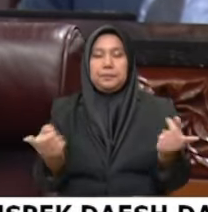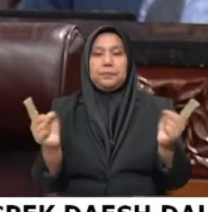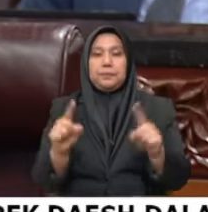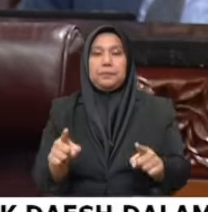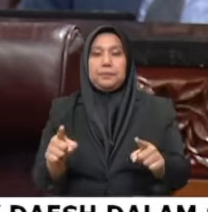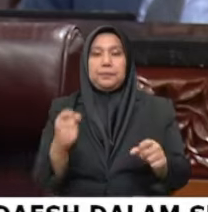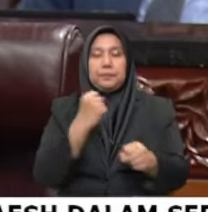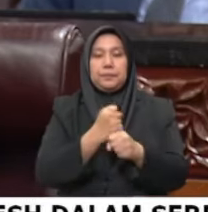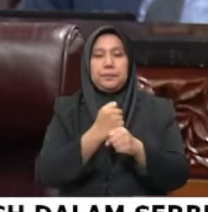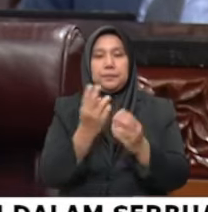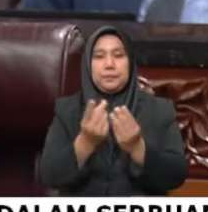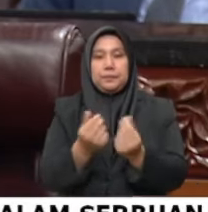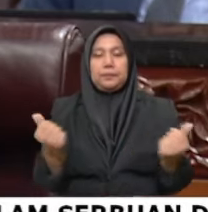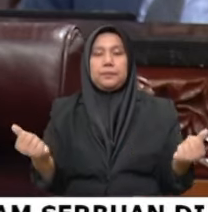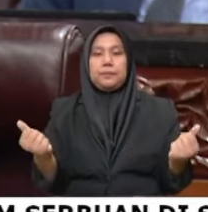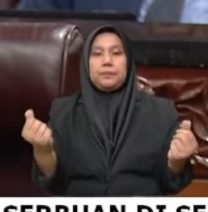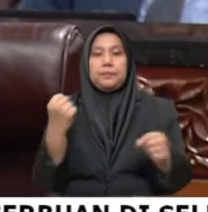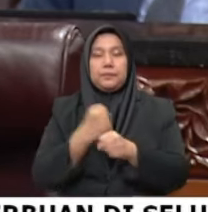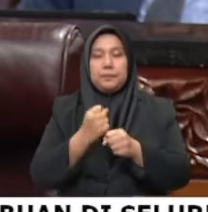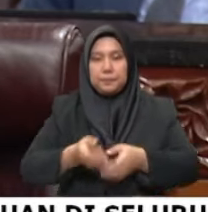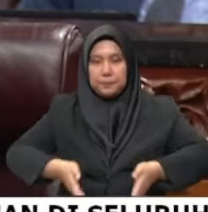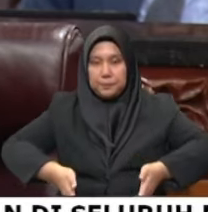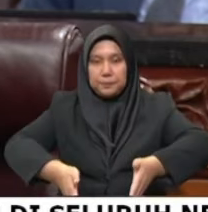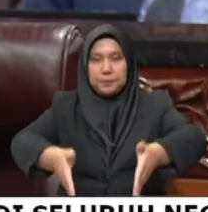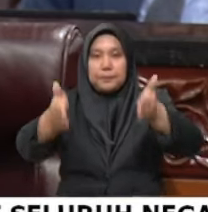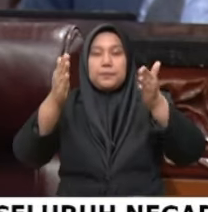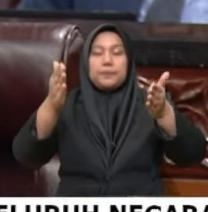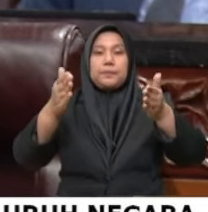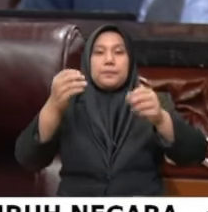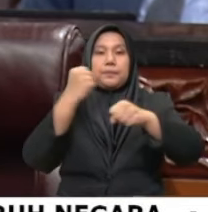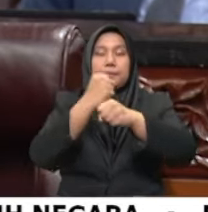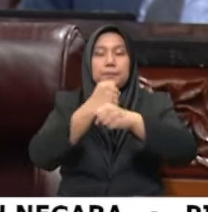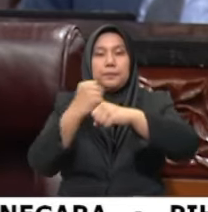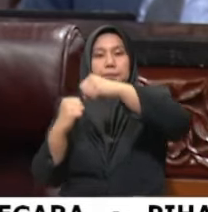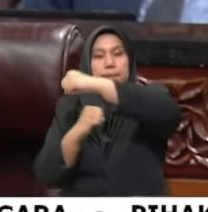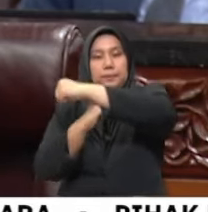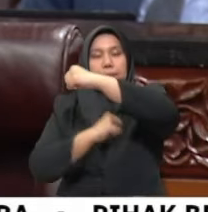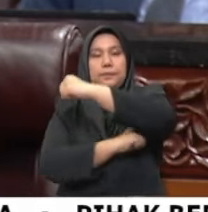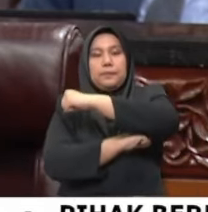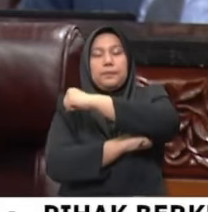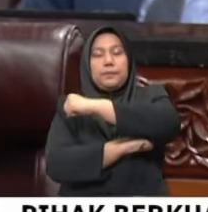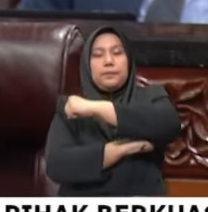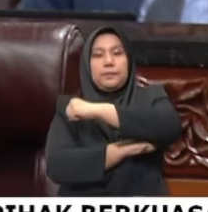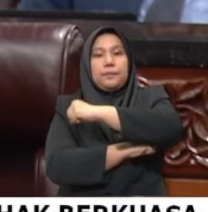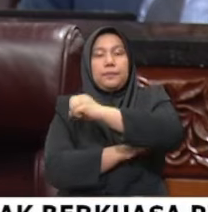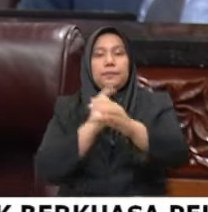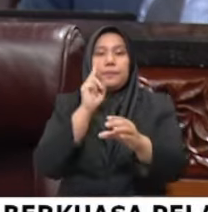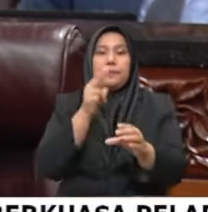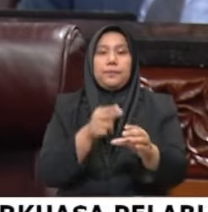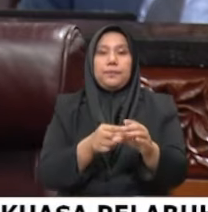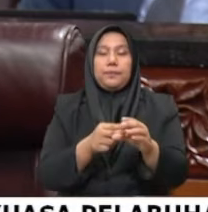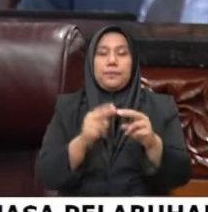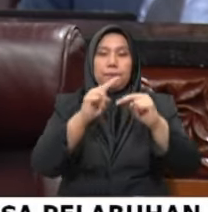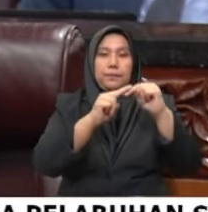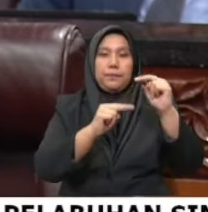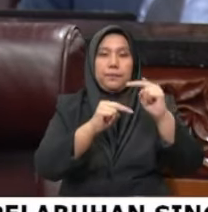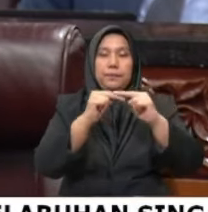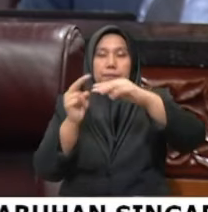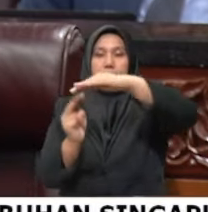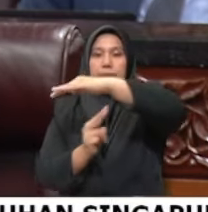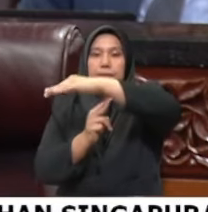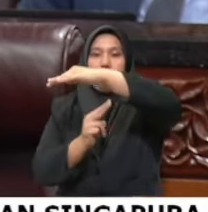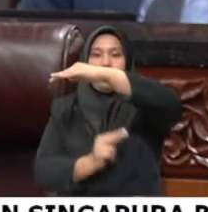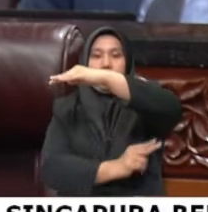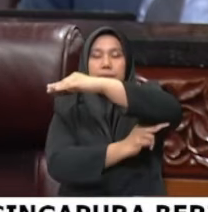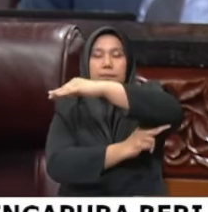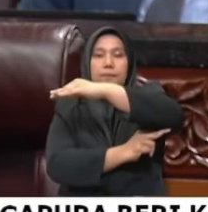kerja-kerja tanah, kerja-kerja peparitan, kerja-kerja struktur yang melibatkan pembinaan jambatan dan